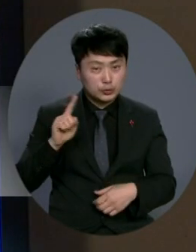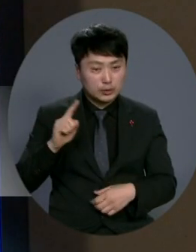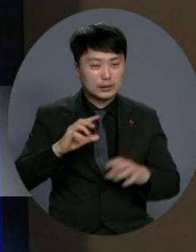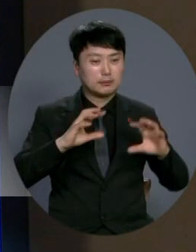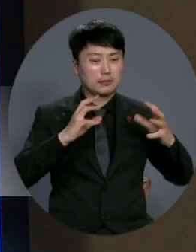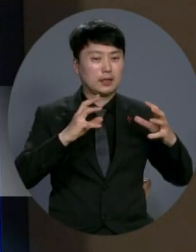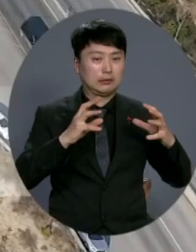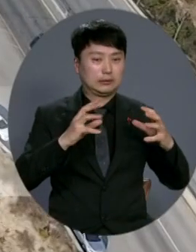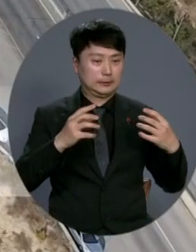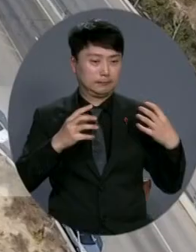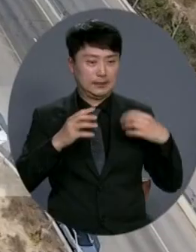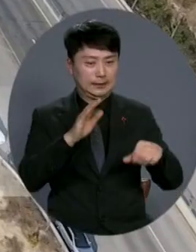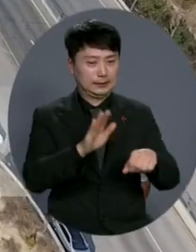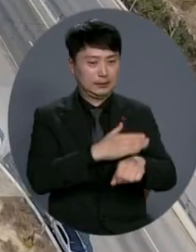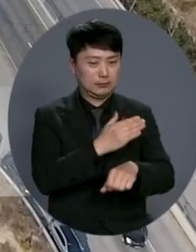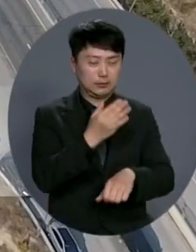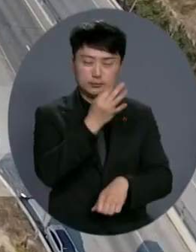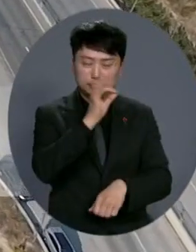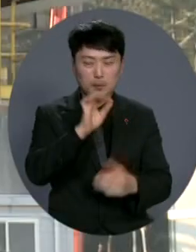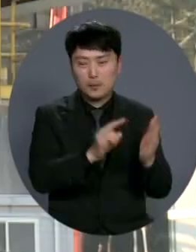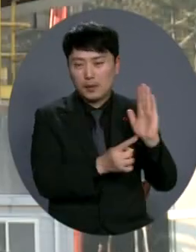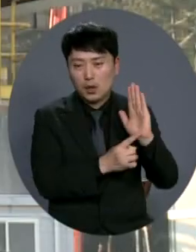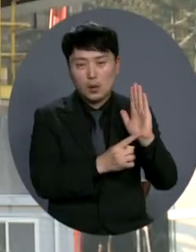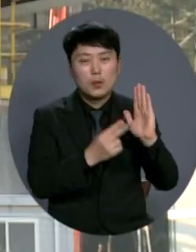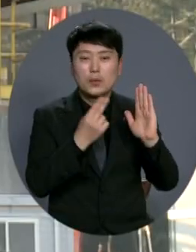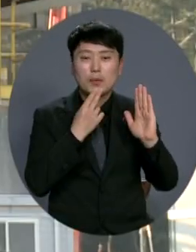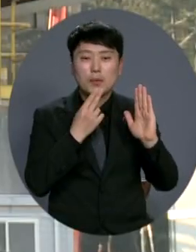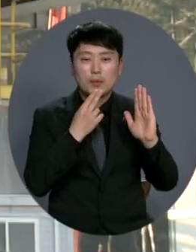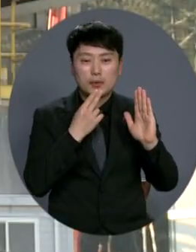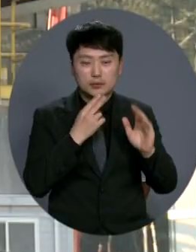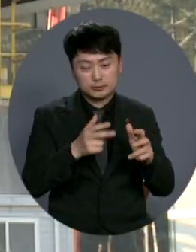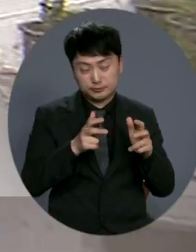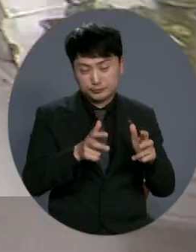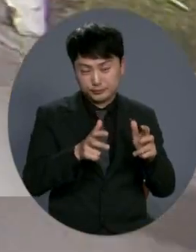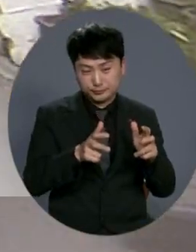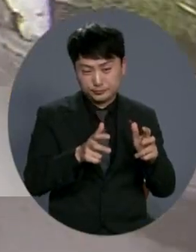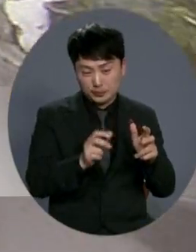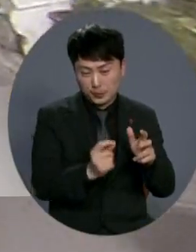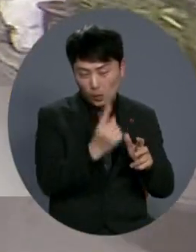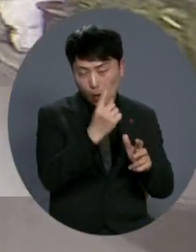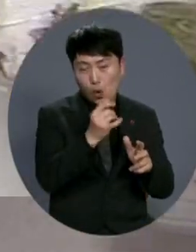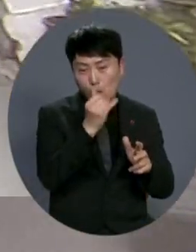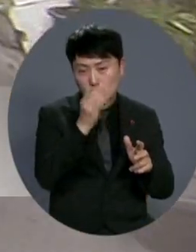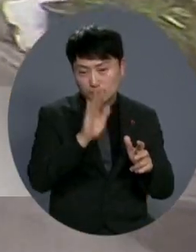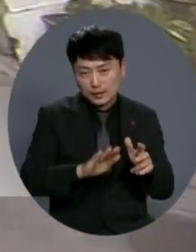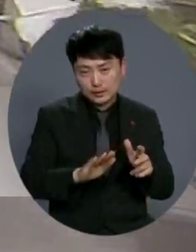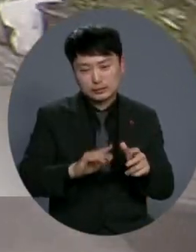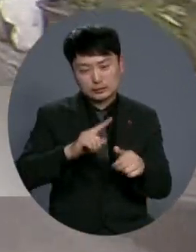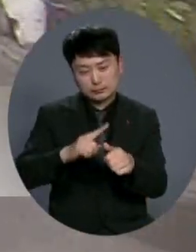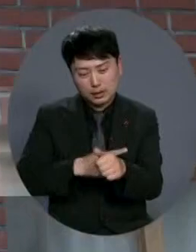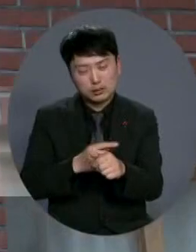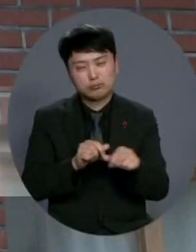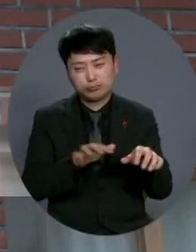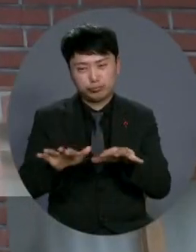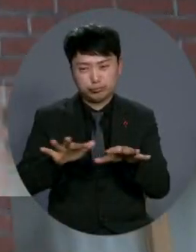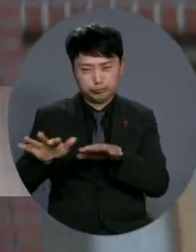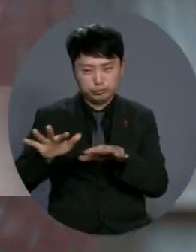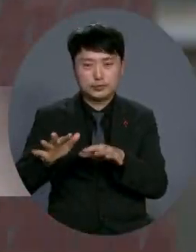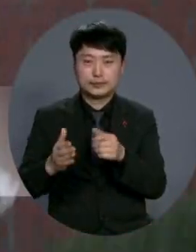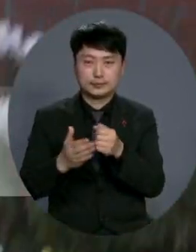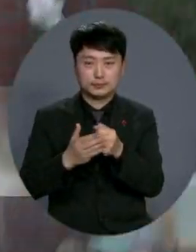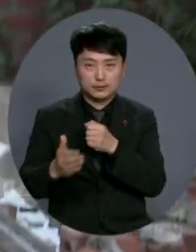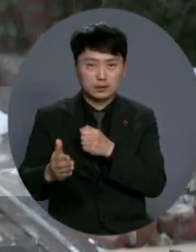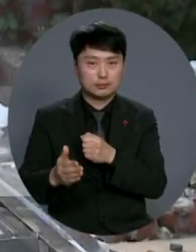책임을 부인했습니다. 포항 지진은 촉발 지진으로 보인다면서도 재난관리법상 자연재난에 해당하기